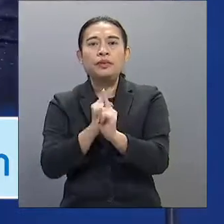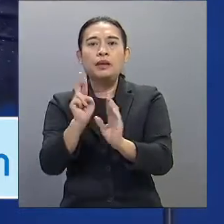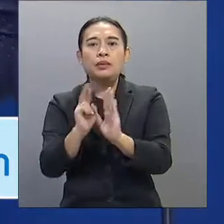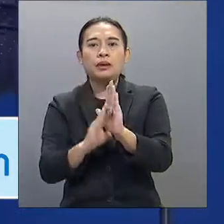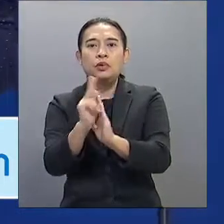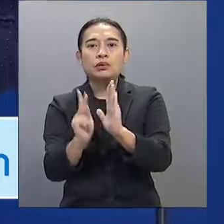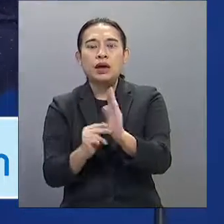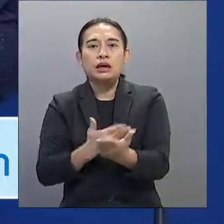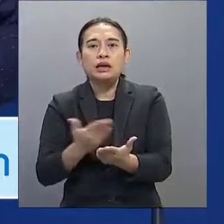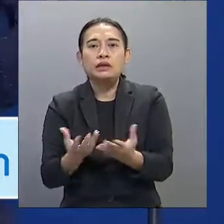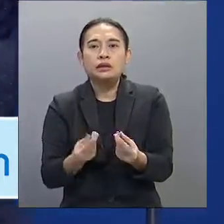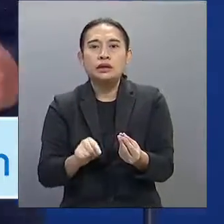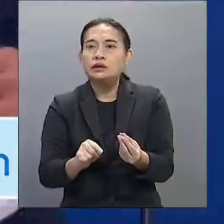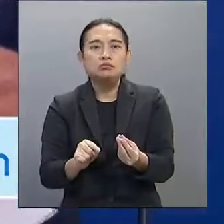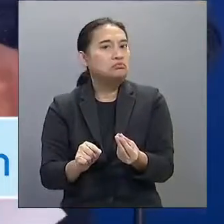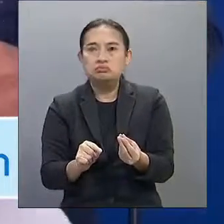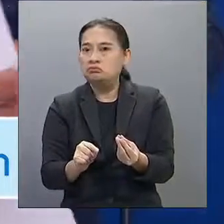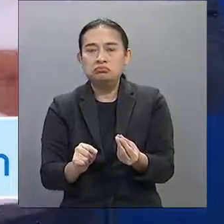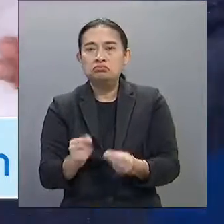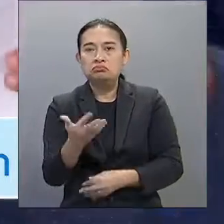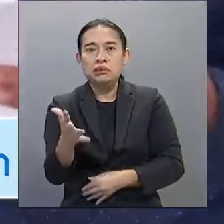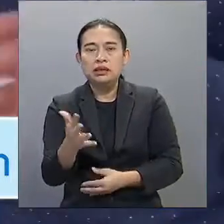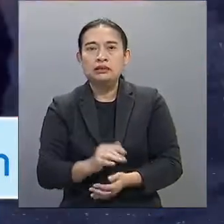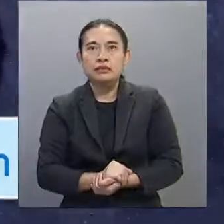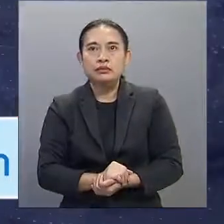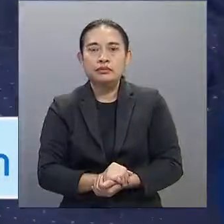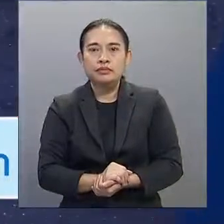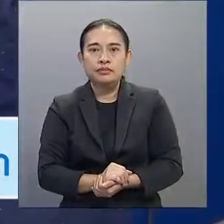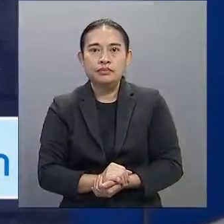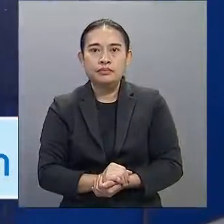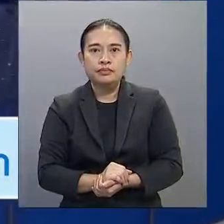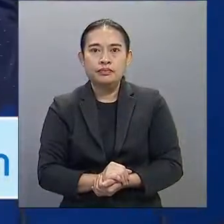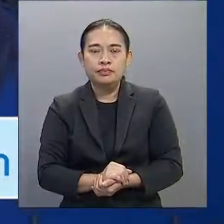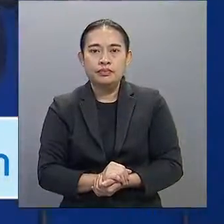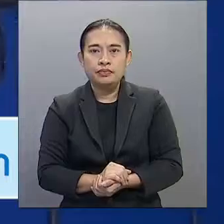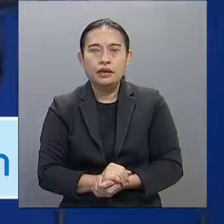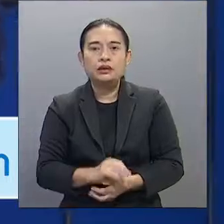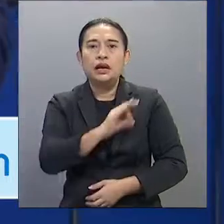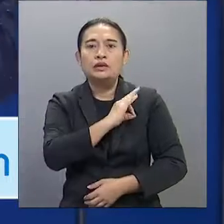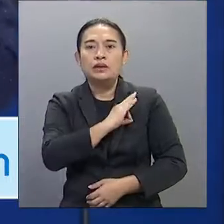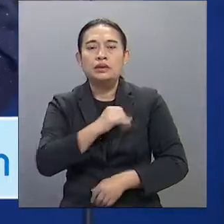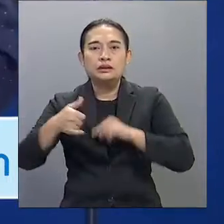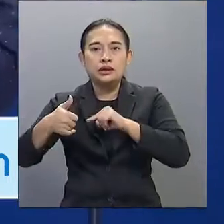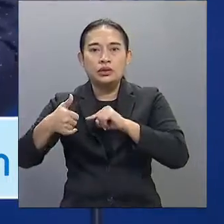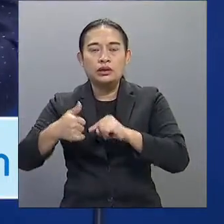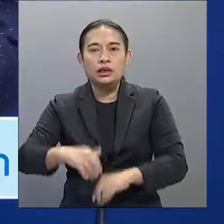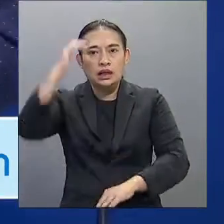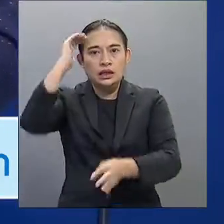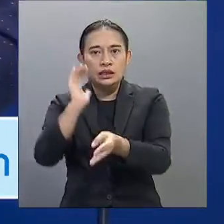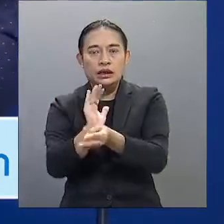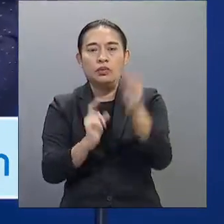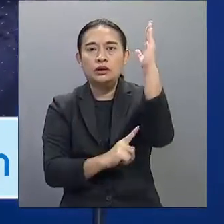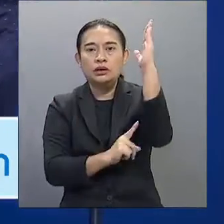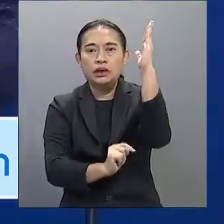หมายในการจัซือที่ดนด้วยค่ะขณะที่พัธตำรจรี รัชตามนิรัฐเป็หนึงในสมาชิก สากรออมศัพธตำรจตรันกบอกว่า